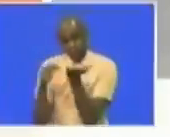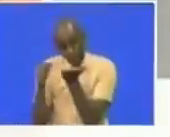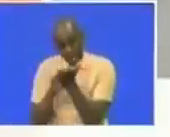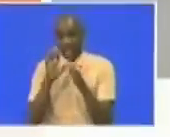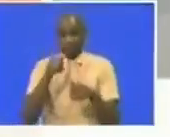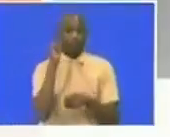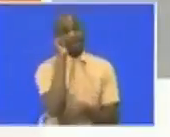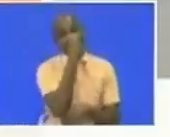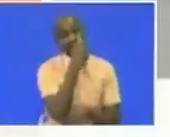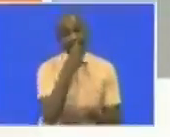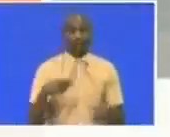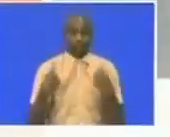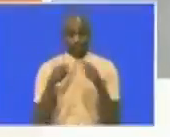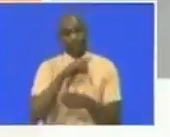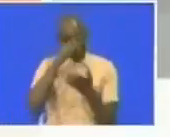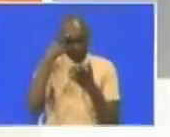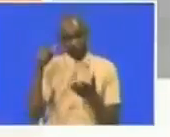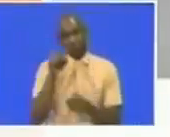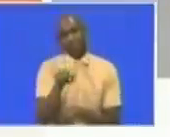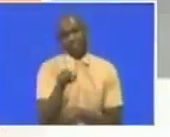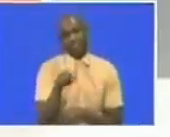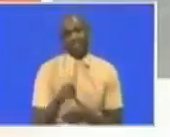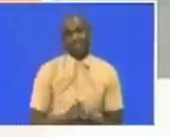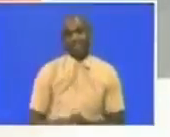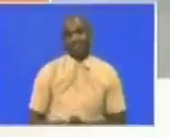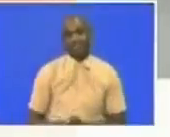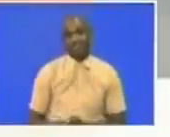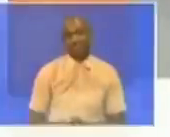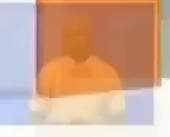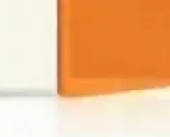kidiplomasia kati ya Kenya na Uganda.